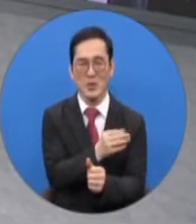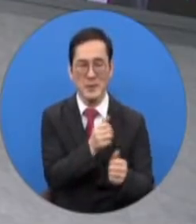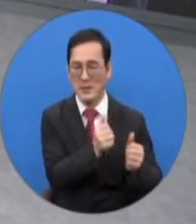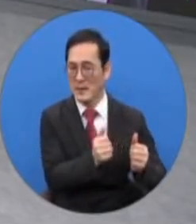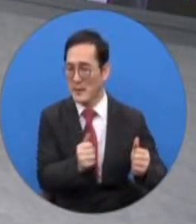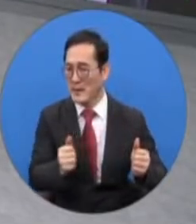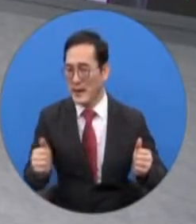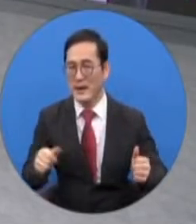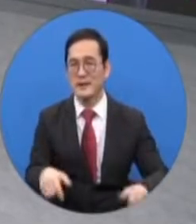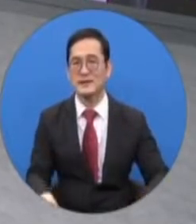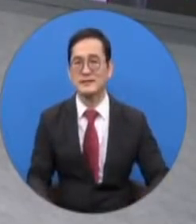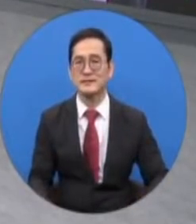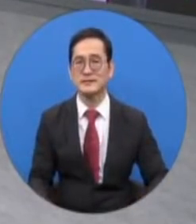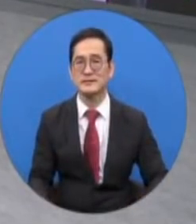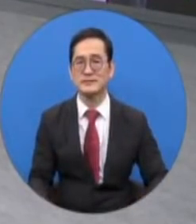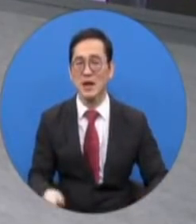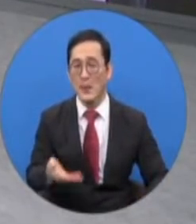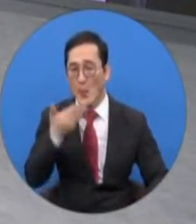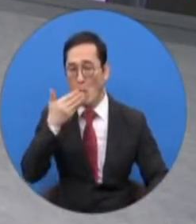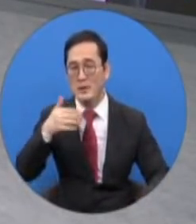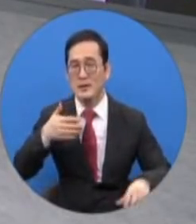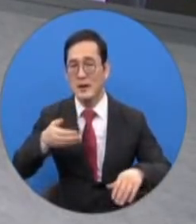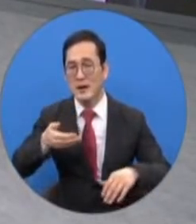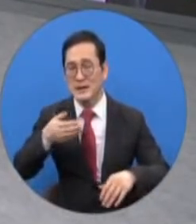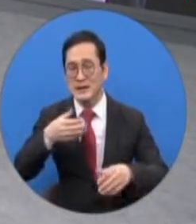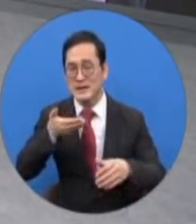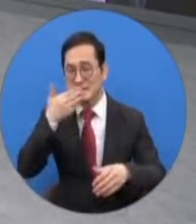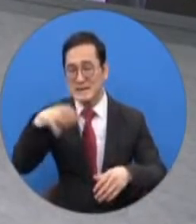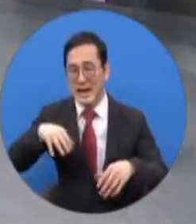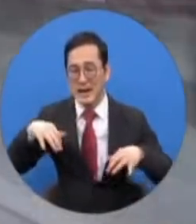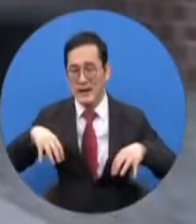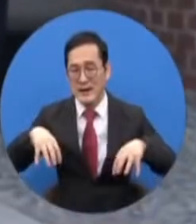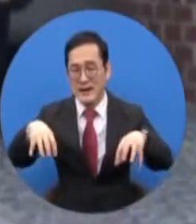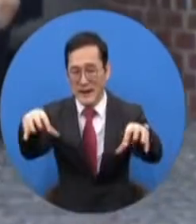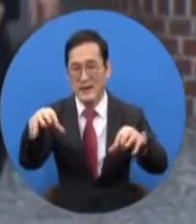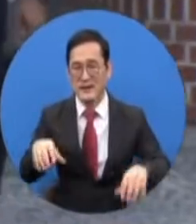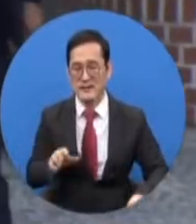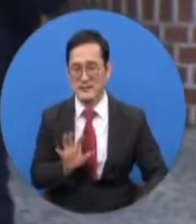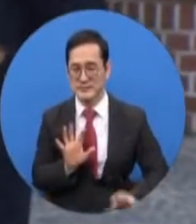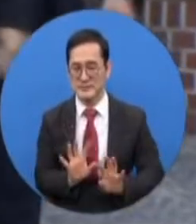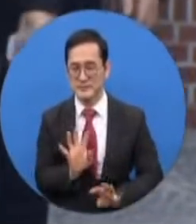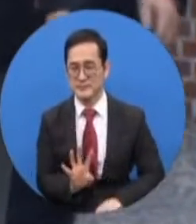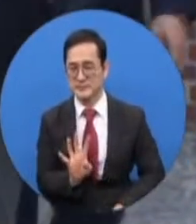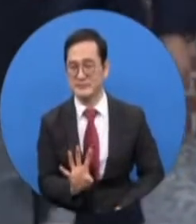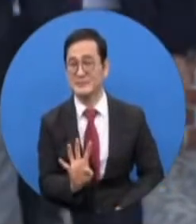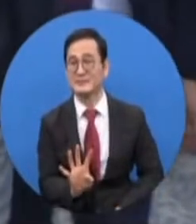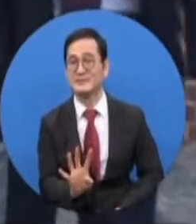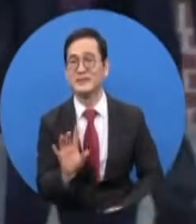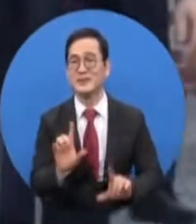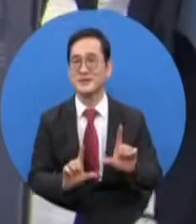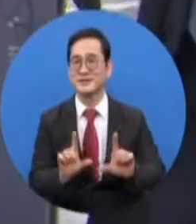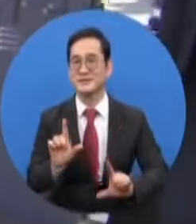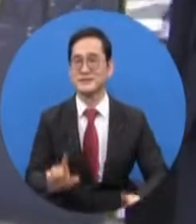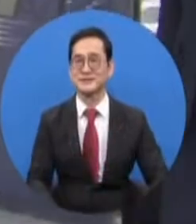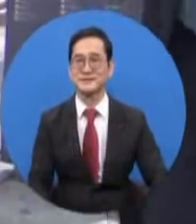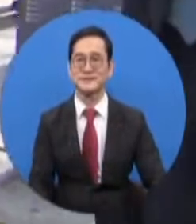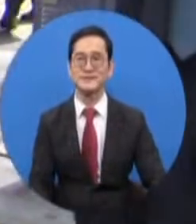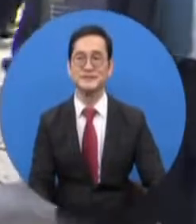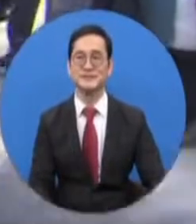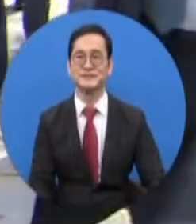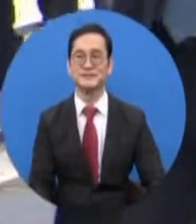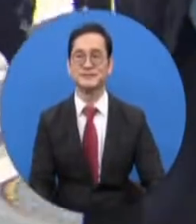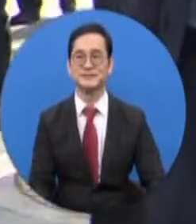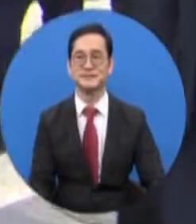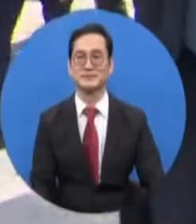있는 모습입니까, 이재명 기자? 그렇죠. 이제 당선인 사무실 나와서 식당까지 이제 가는 모습이 찍힌 건데, 그리고 이제 식당